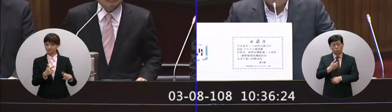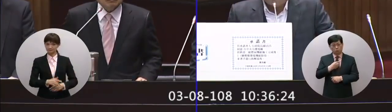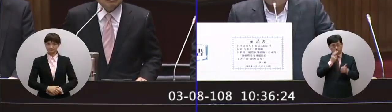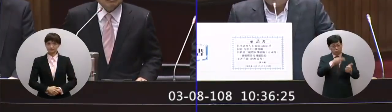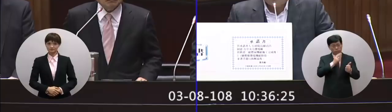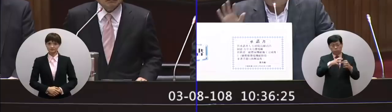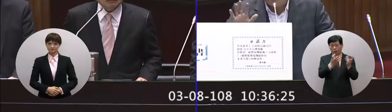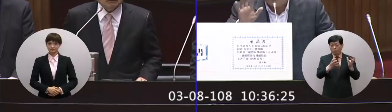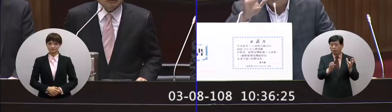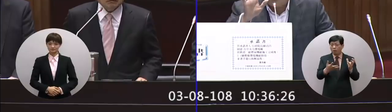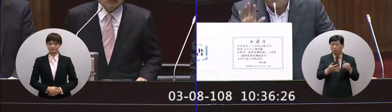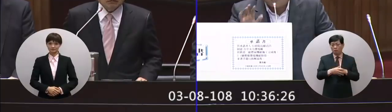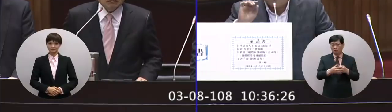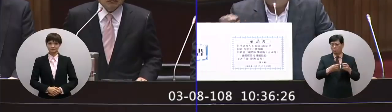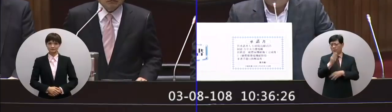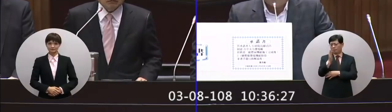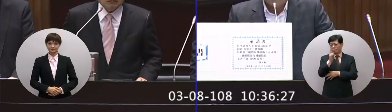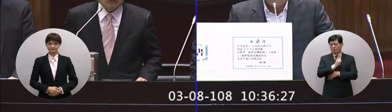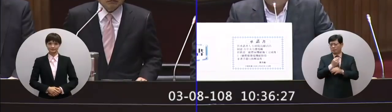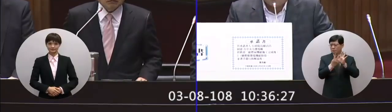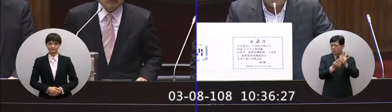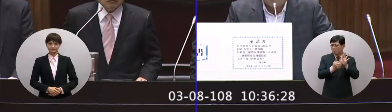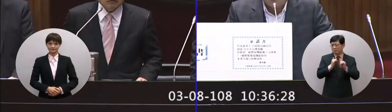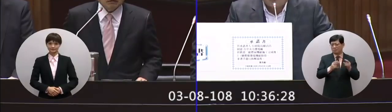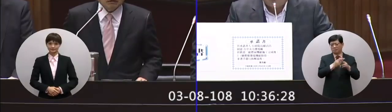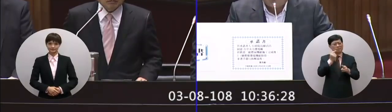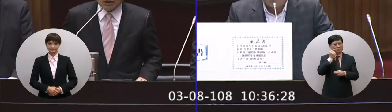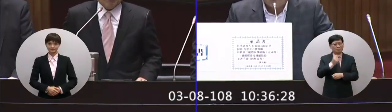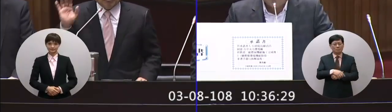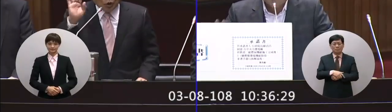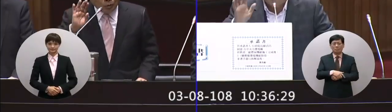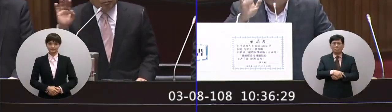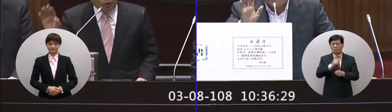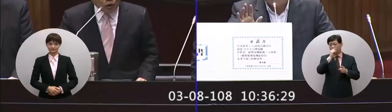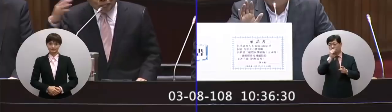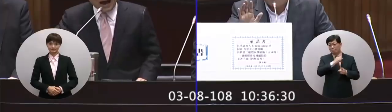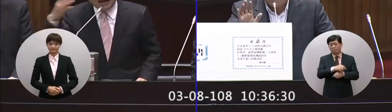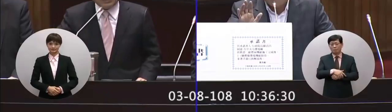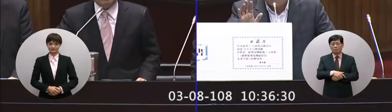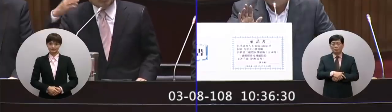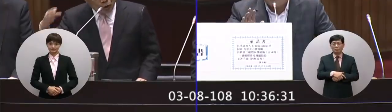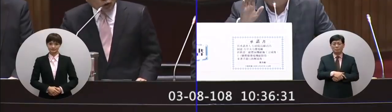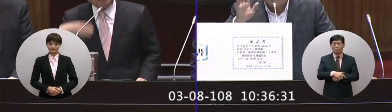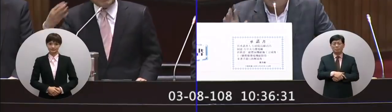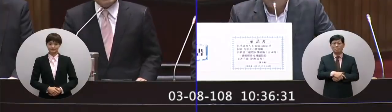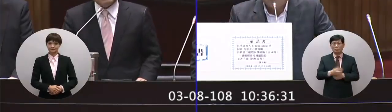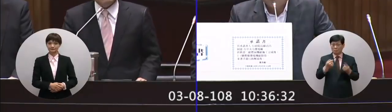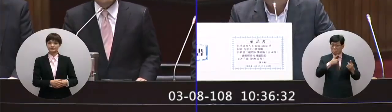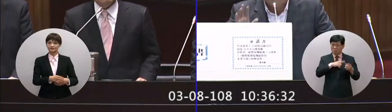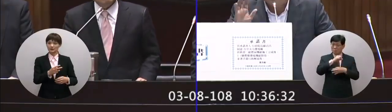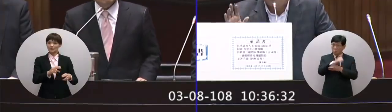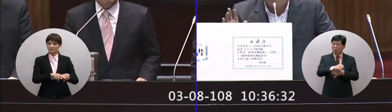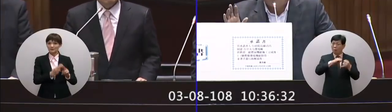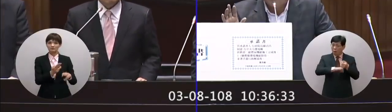会这么要求？就是因为对于政府的说法人民没有信心啊，好，因为每一次 我都够胖啊啦， 政府的承